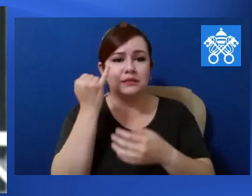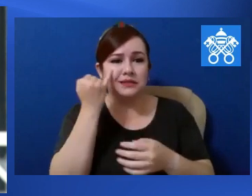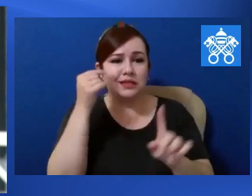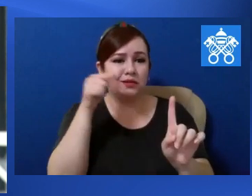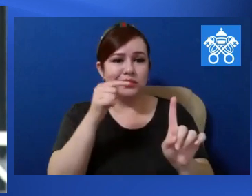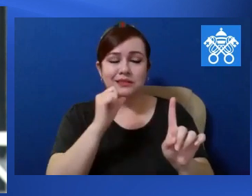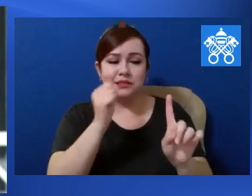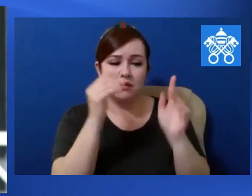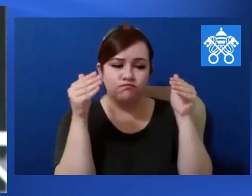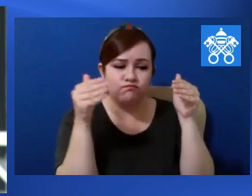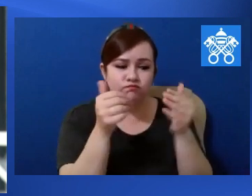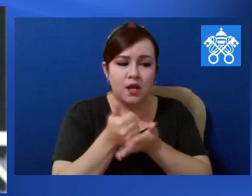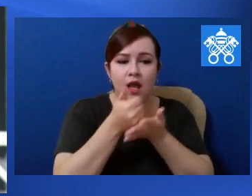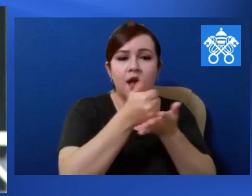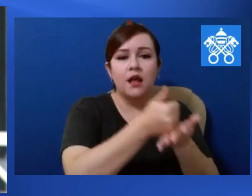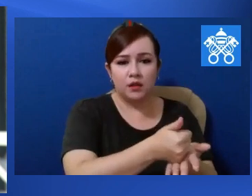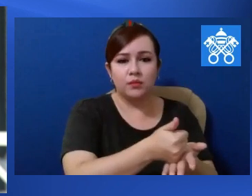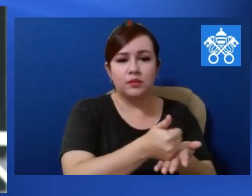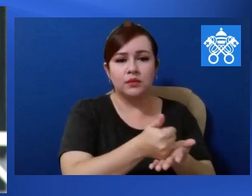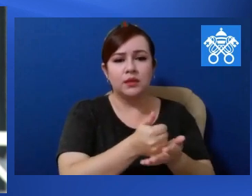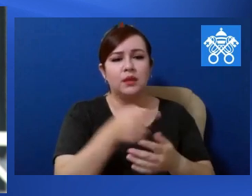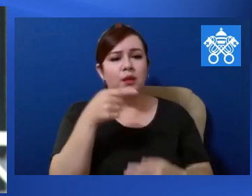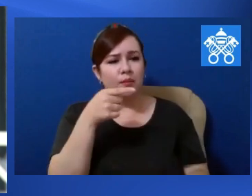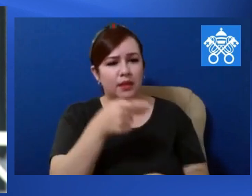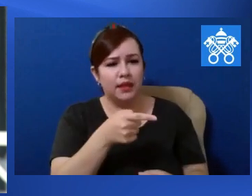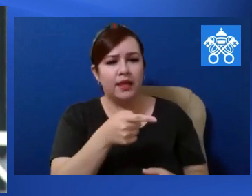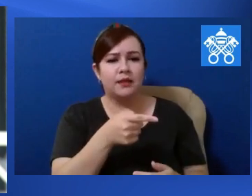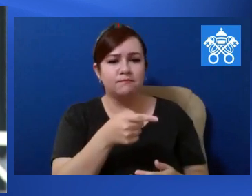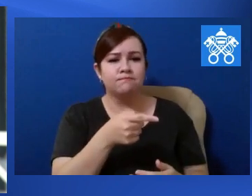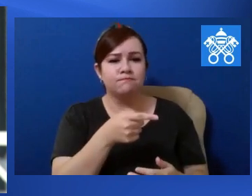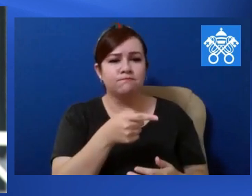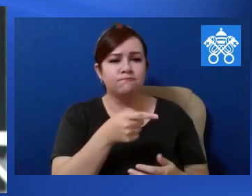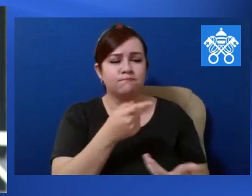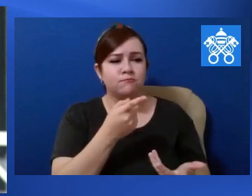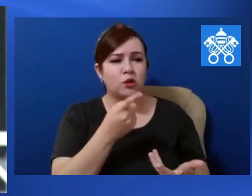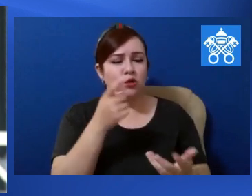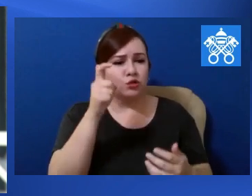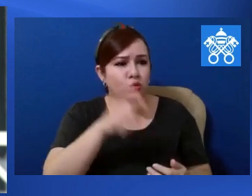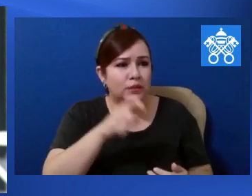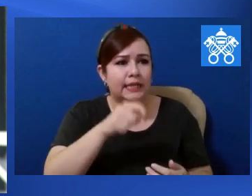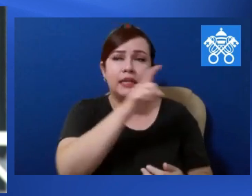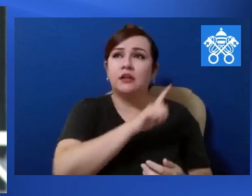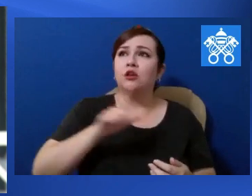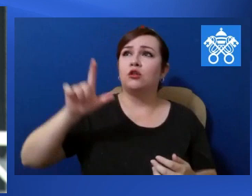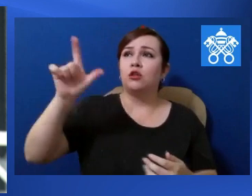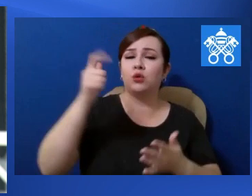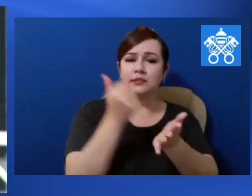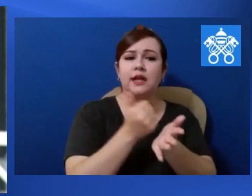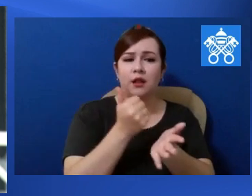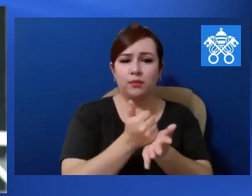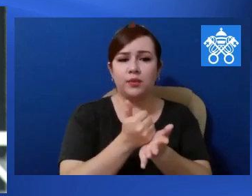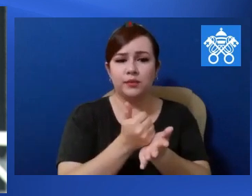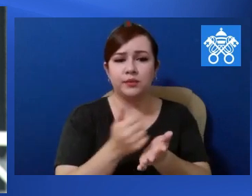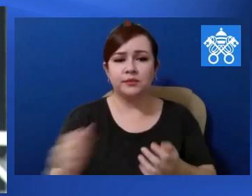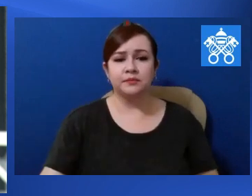Signore, coloro che hanno bisogno dell'aiuto del Signore. Una volta ho letto una frase che mi ha